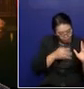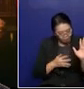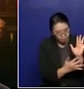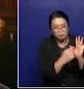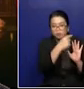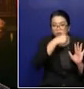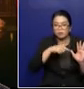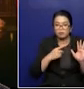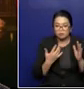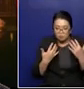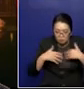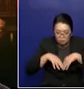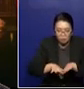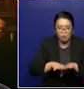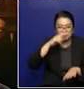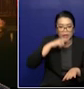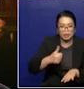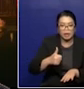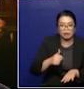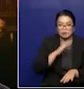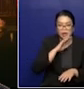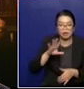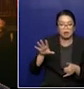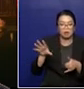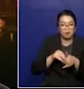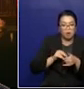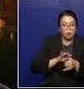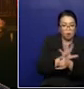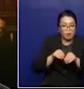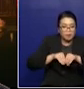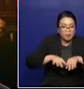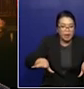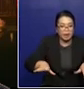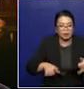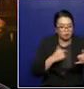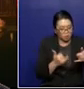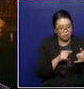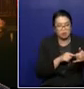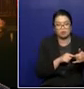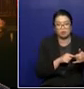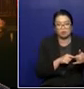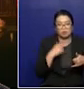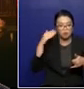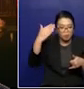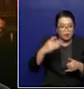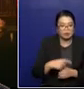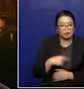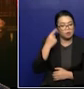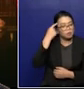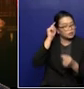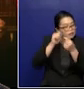คนเนี่ยนะฮะขอโทษนะฮะที่จะพูดภาษาง่ายๆถือว่าเป็นศพที่สังเวยฮะวิสัยทัศน์ที่ผิดพล